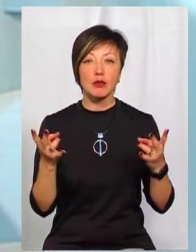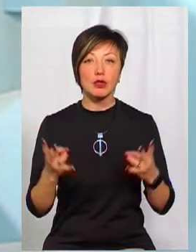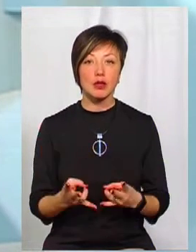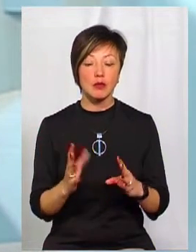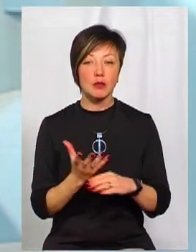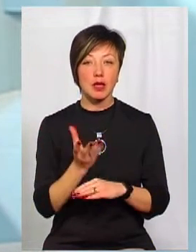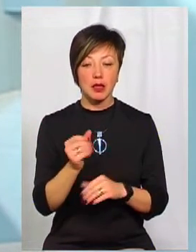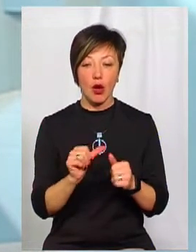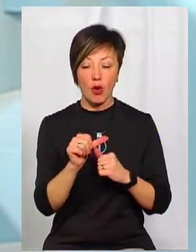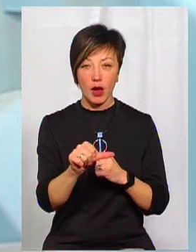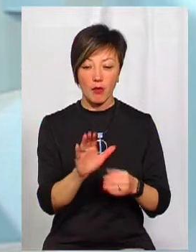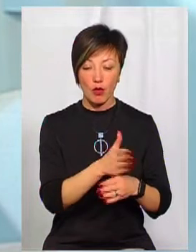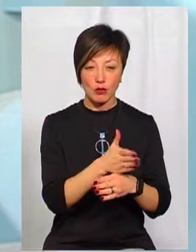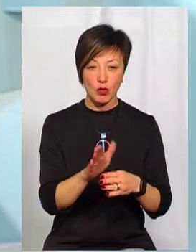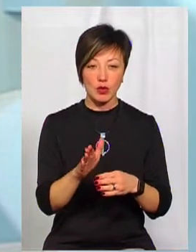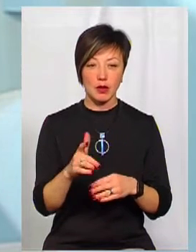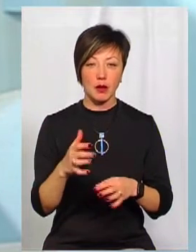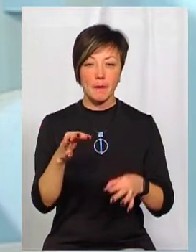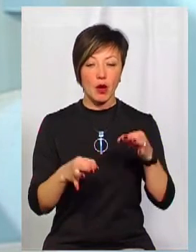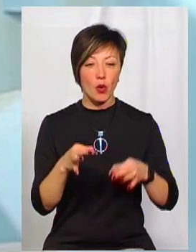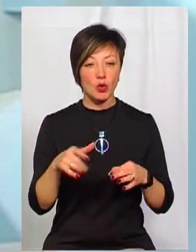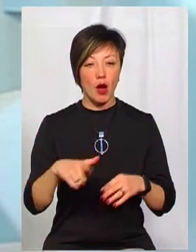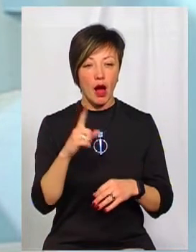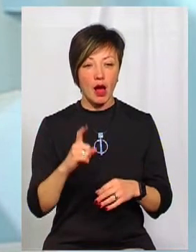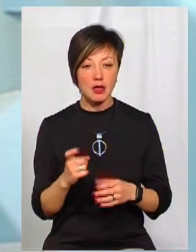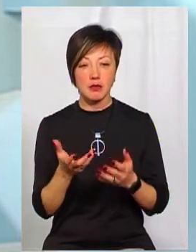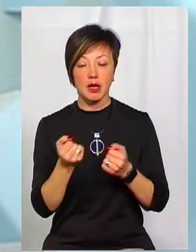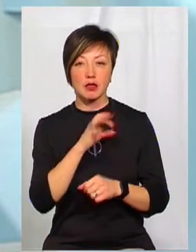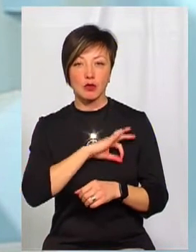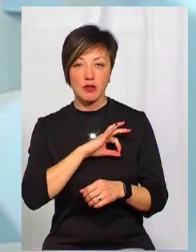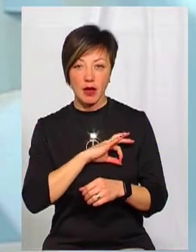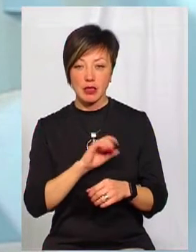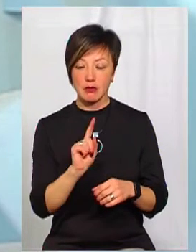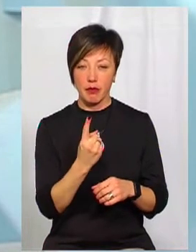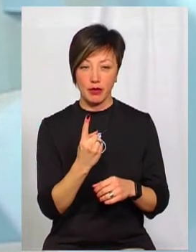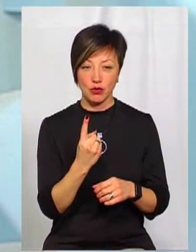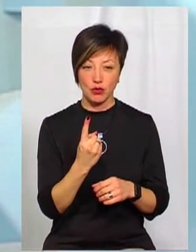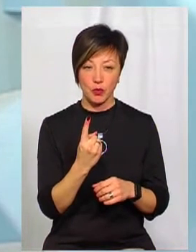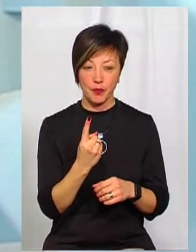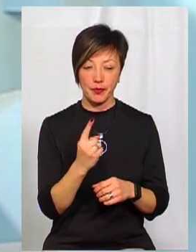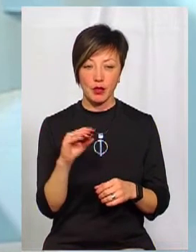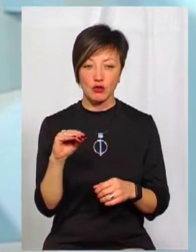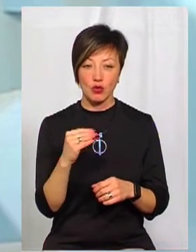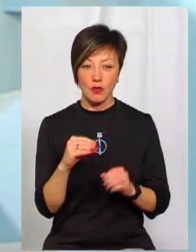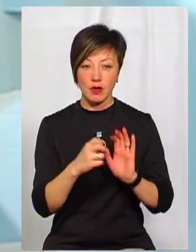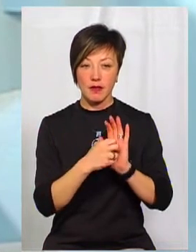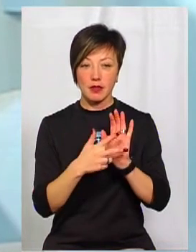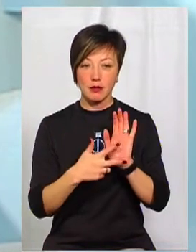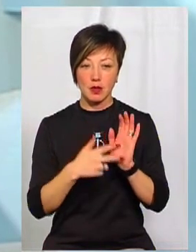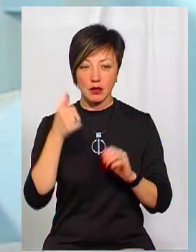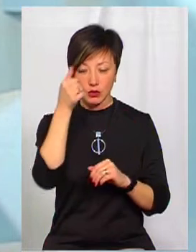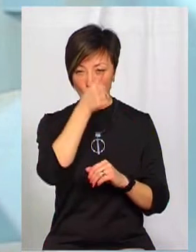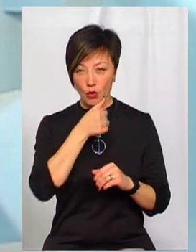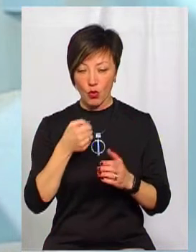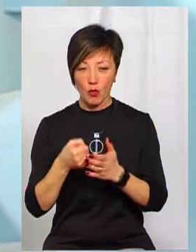потрібно буде платити окремо за розподіл природного газу, берете ваше споживання з 1 жовтня 2018